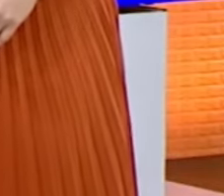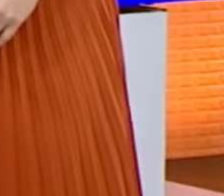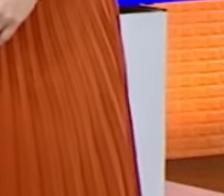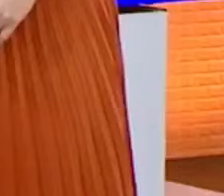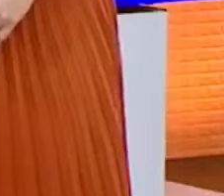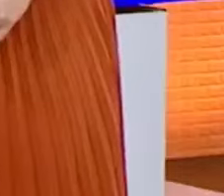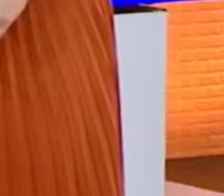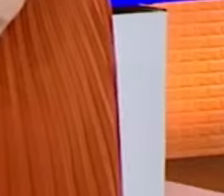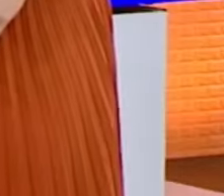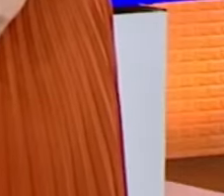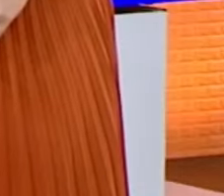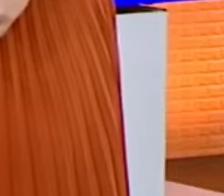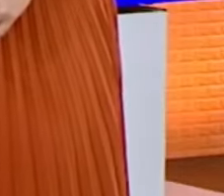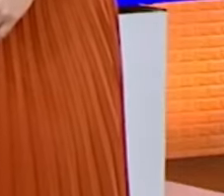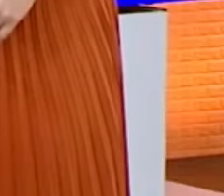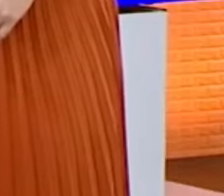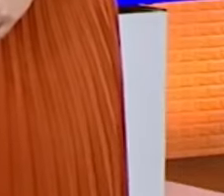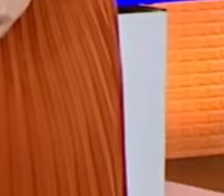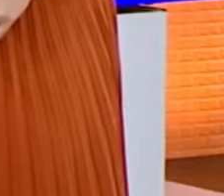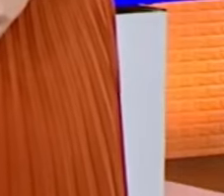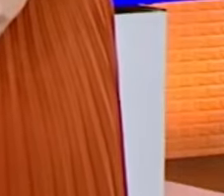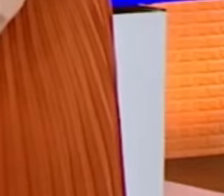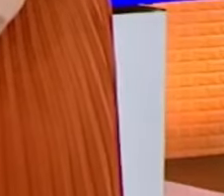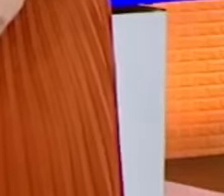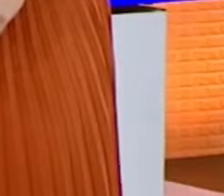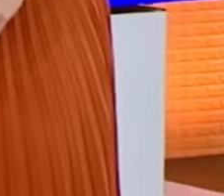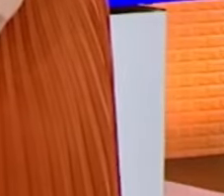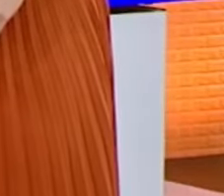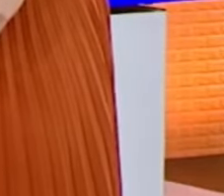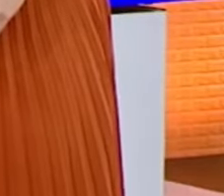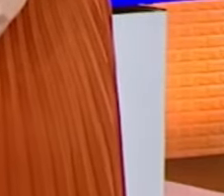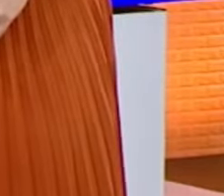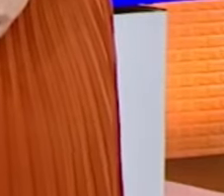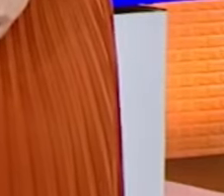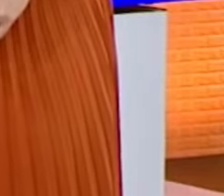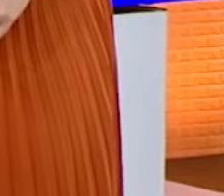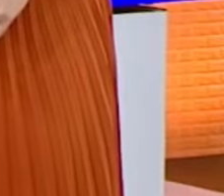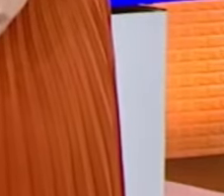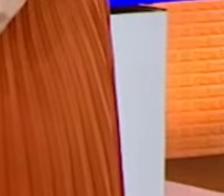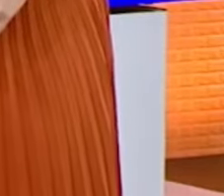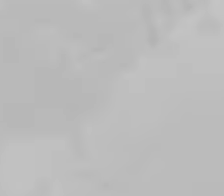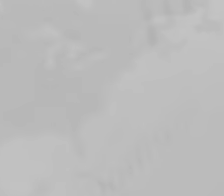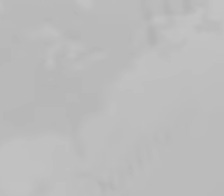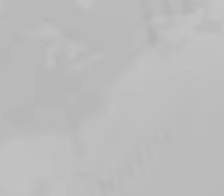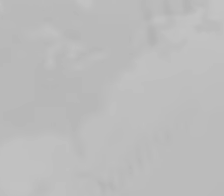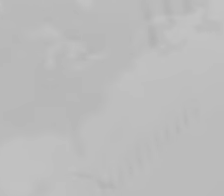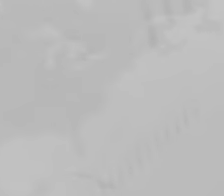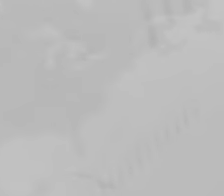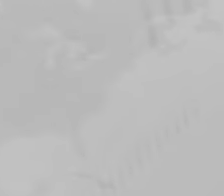niyo po kami sa GMA Pinoy TV at sa www.gmanews.tv.